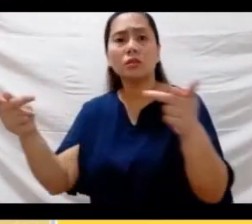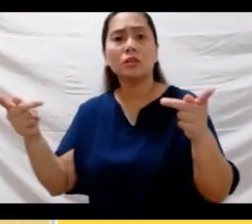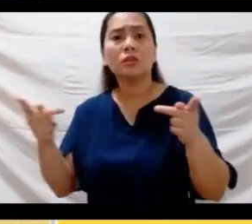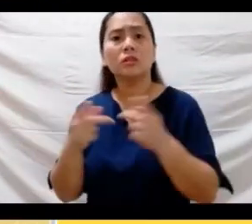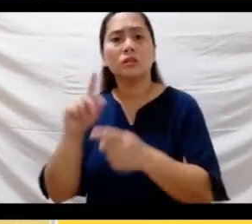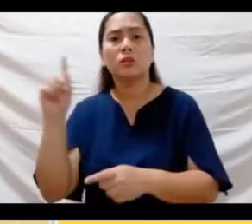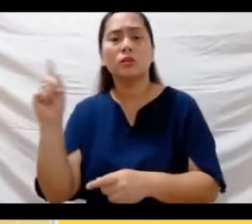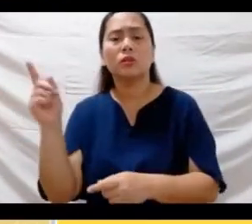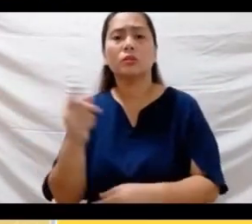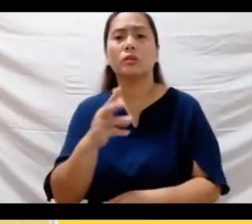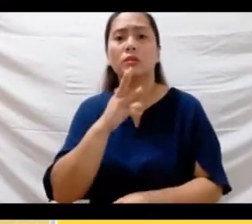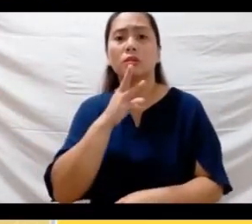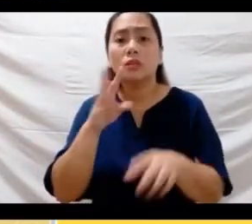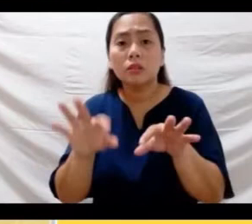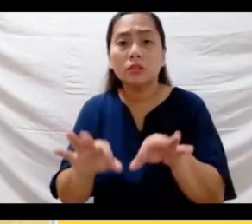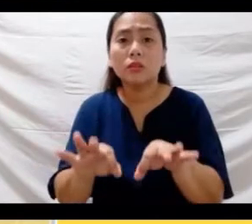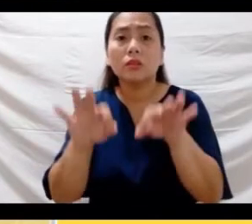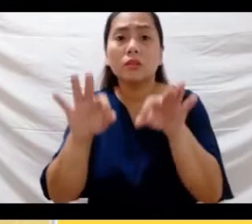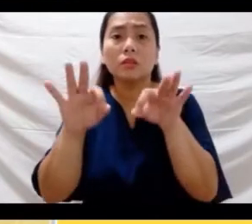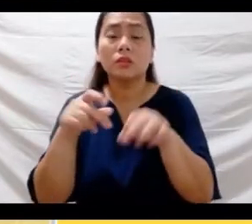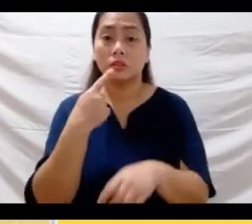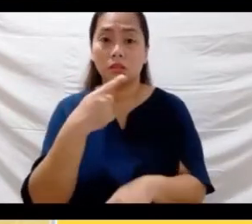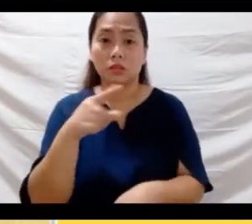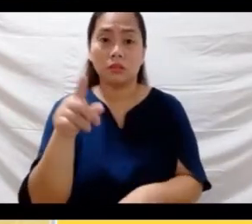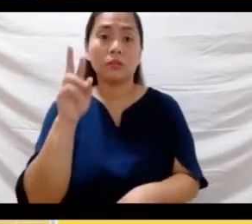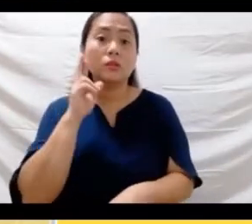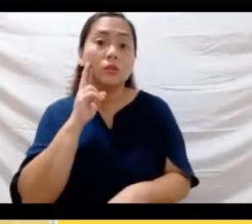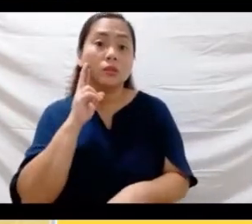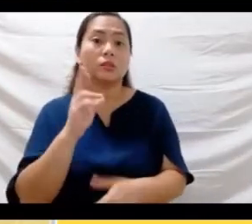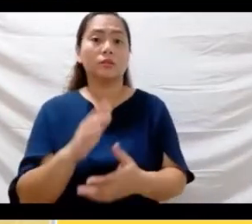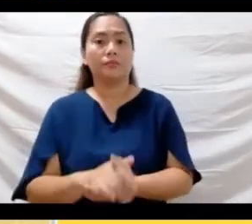baha, sabi ni Rowena.